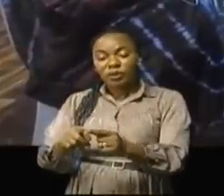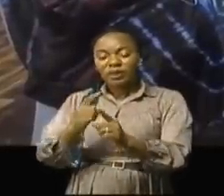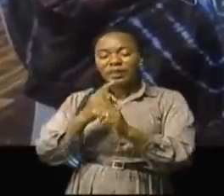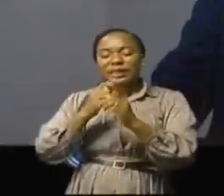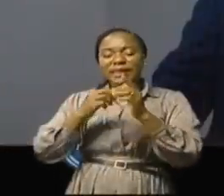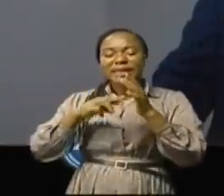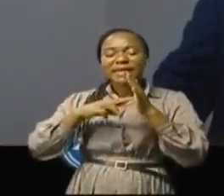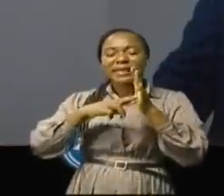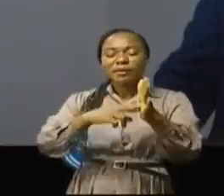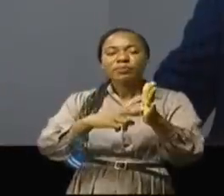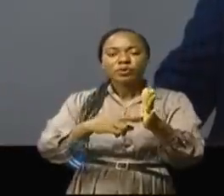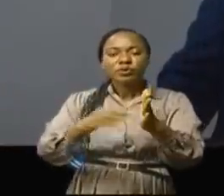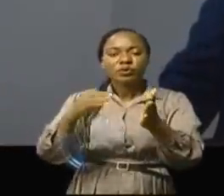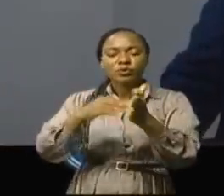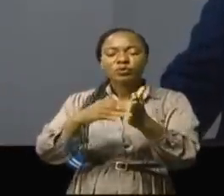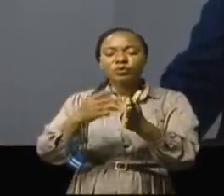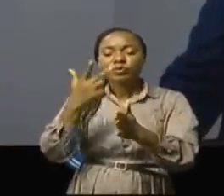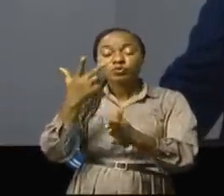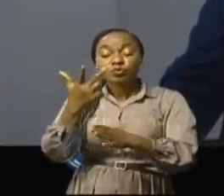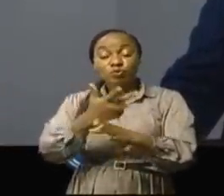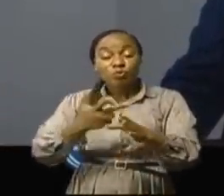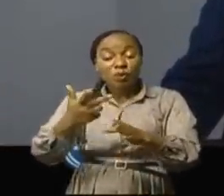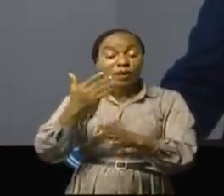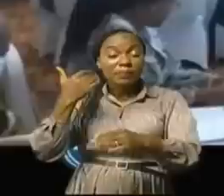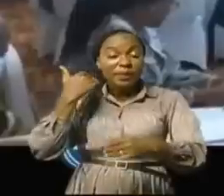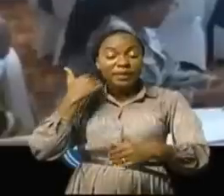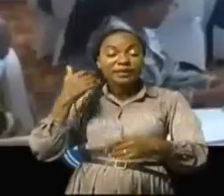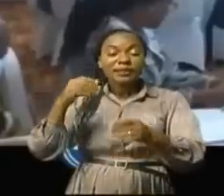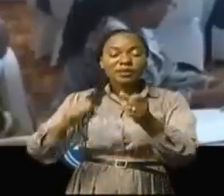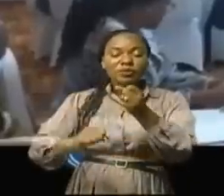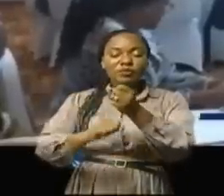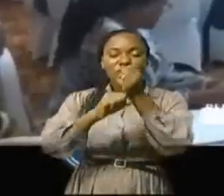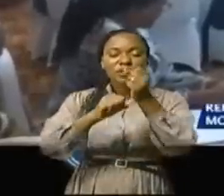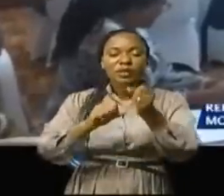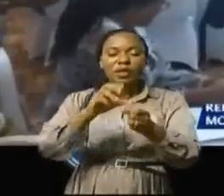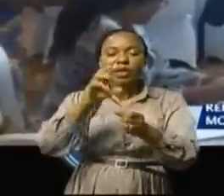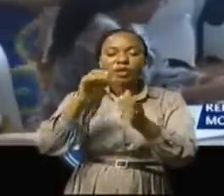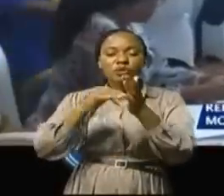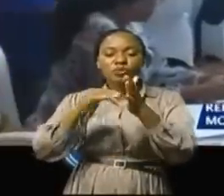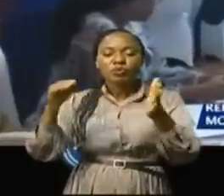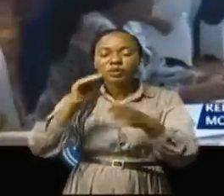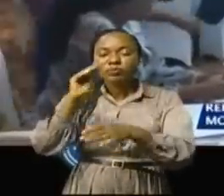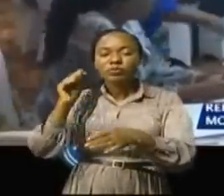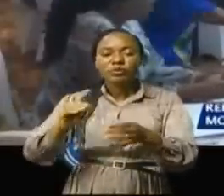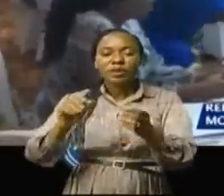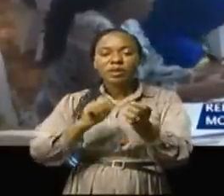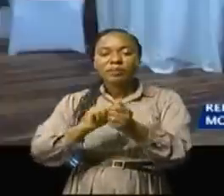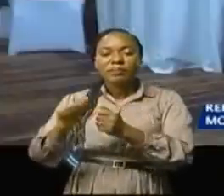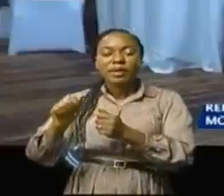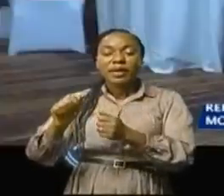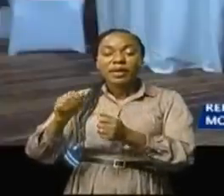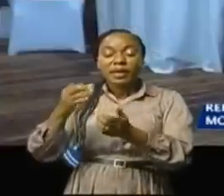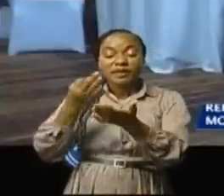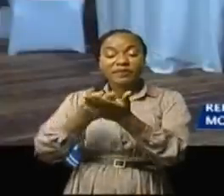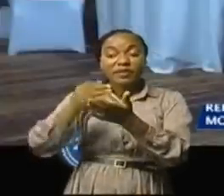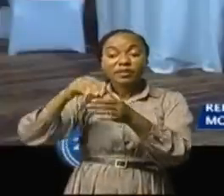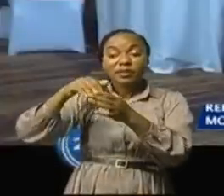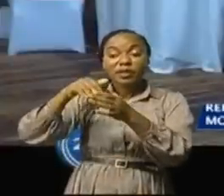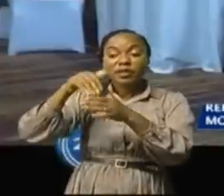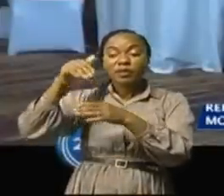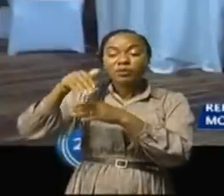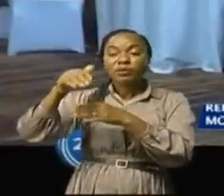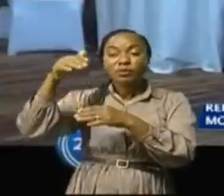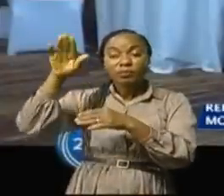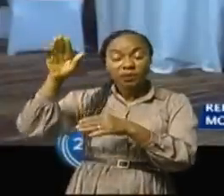nationale face à ces trois maladies citées a été soutenu à plus de 90% par les ressources extérieures de partenaires et